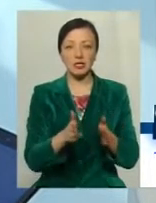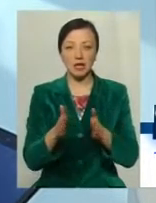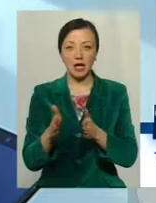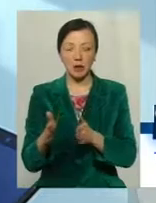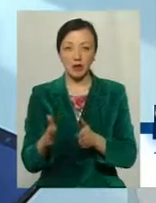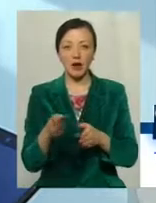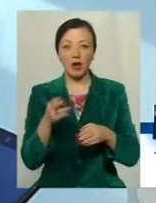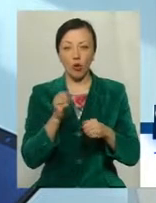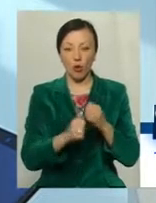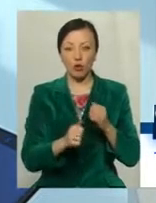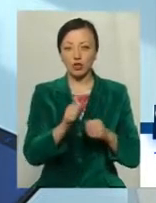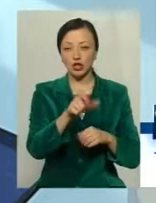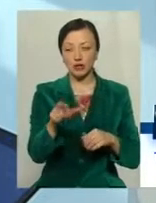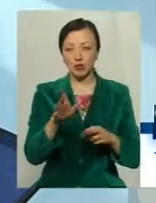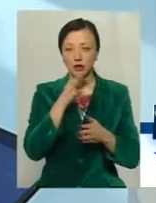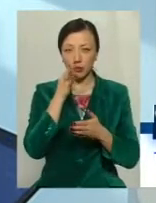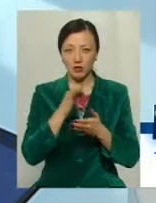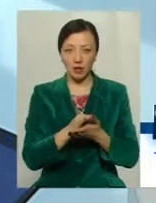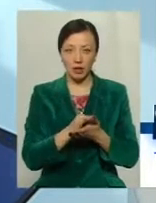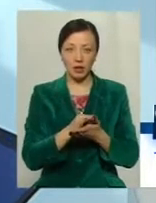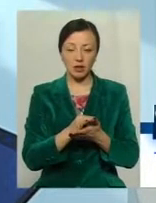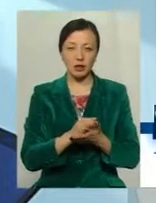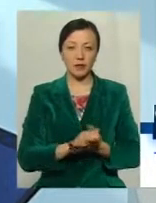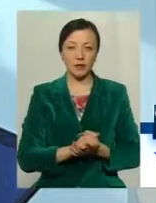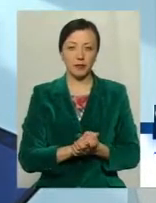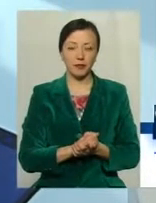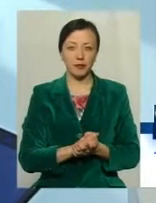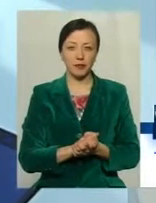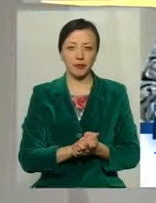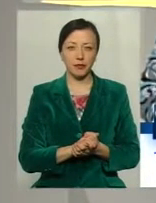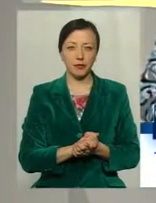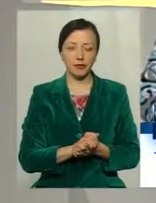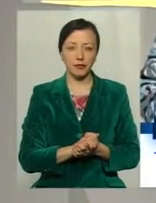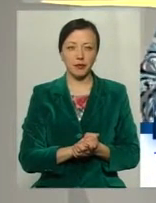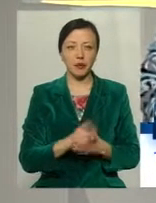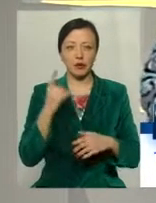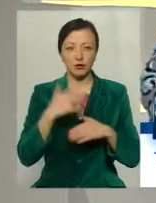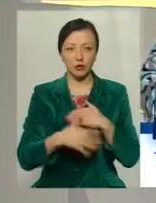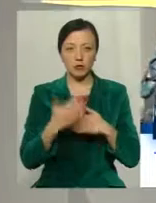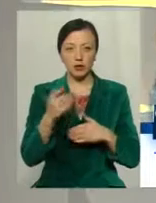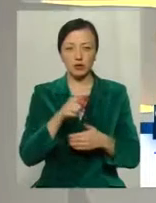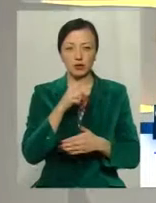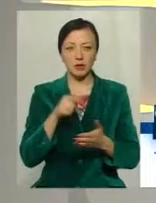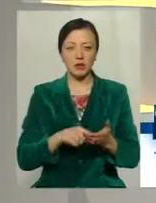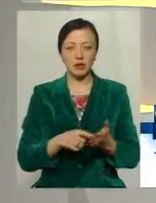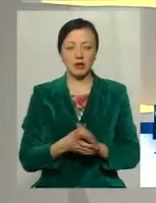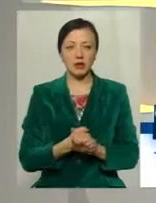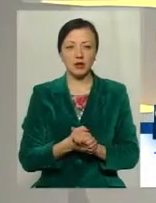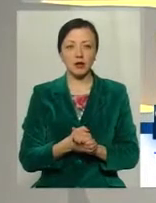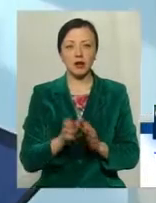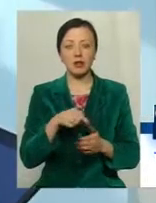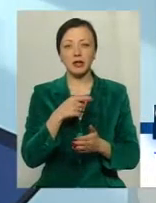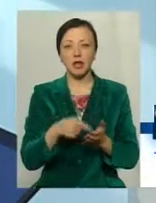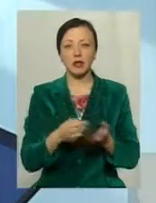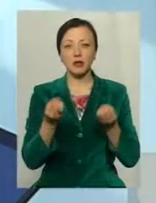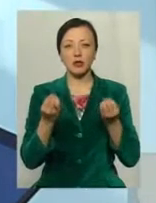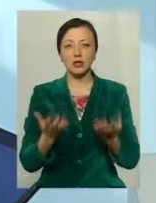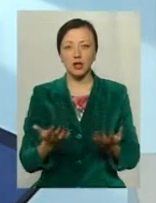податками, щоб вивести їх з тіньового бізнесу? Зробіть